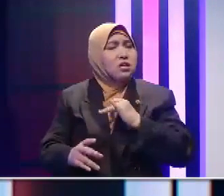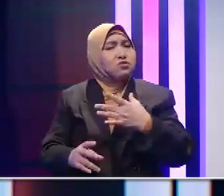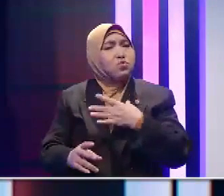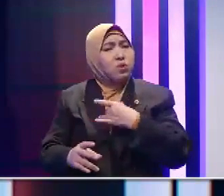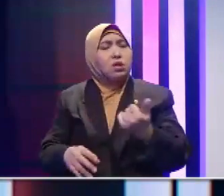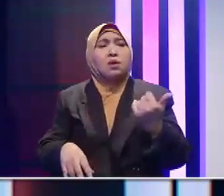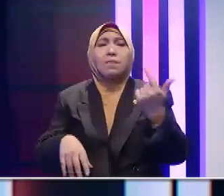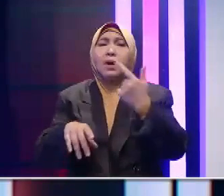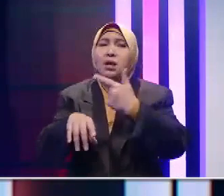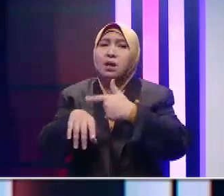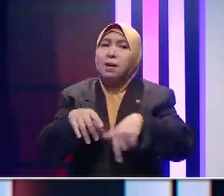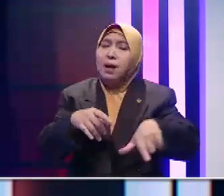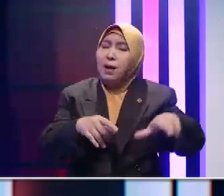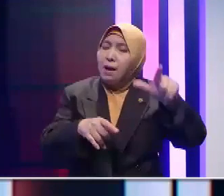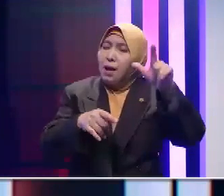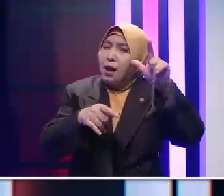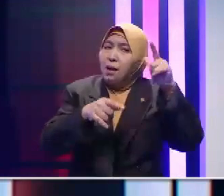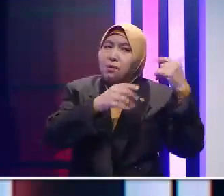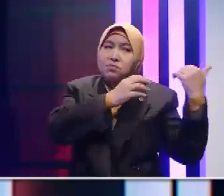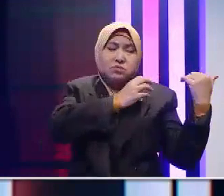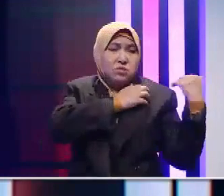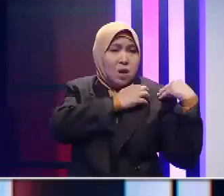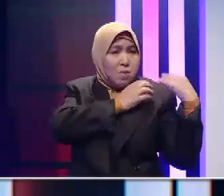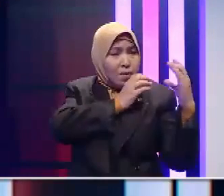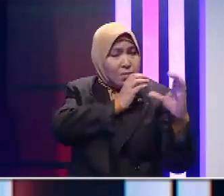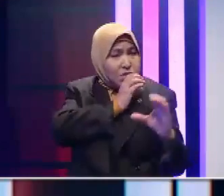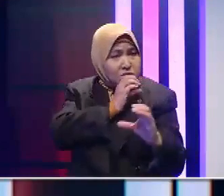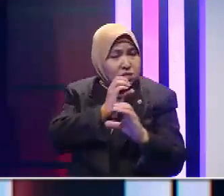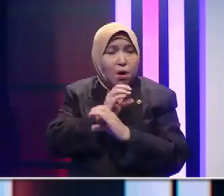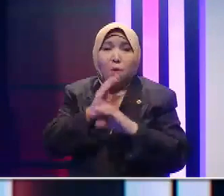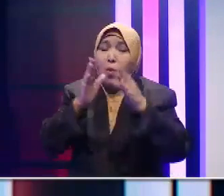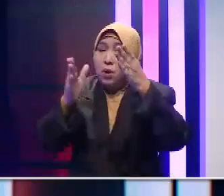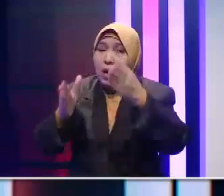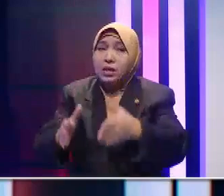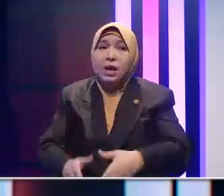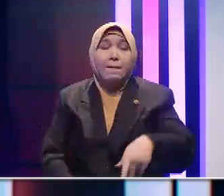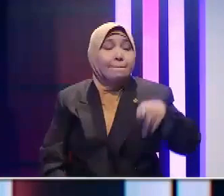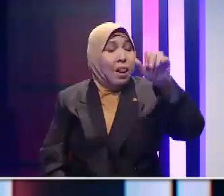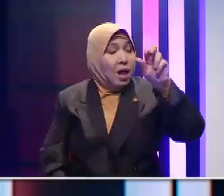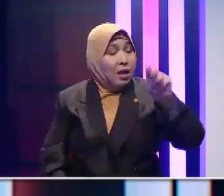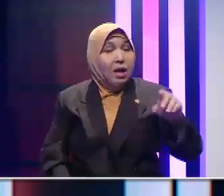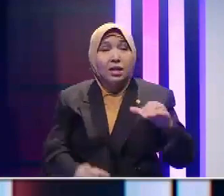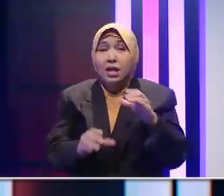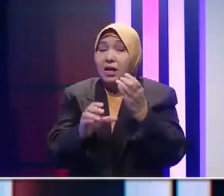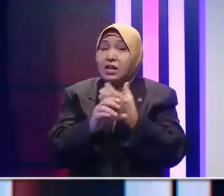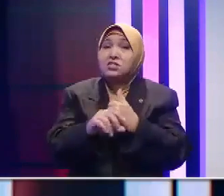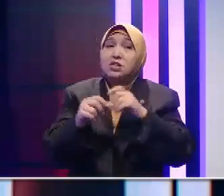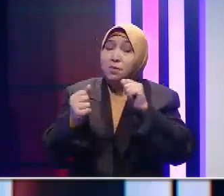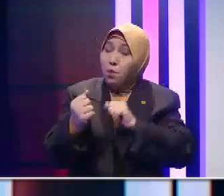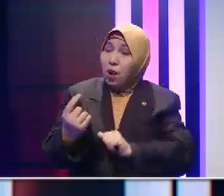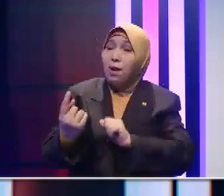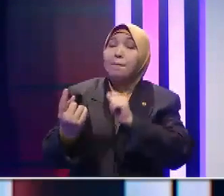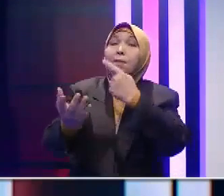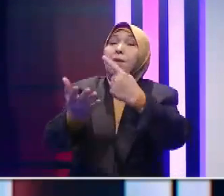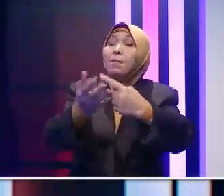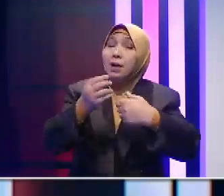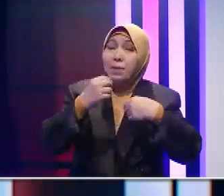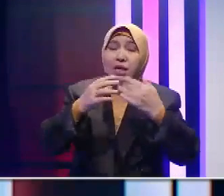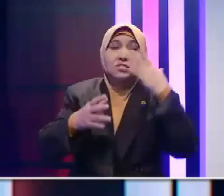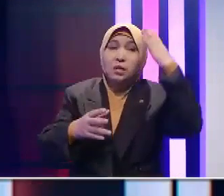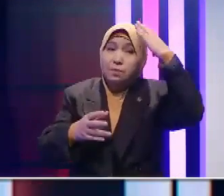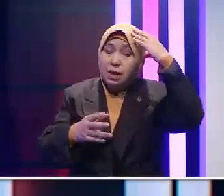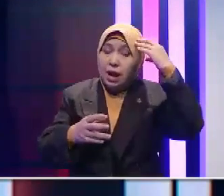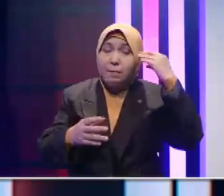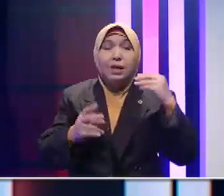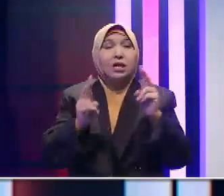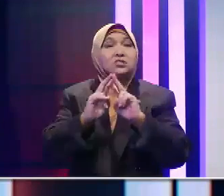maknanya peranan kecil, maknanya seorang pelanggan teksi itu tadi, tetapi dia boleh approach dan sampaikan. Saya kira ini satu pengalaman yang